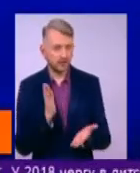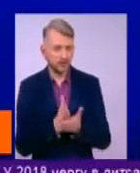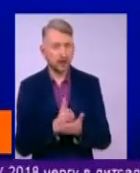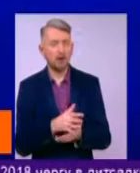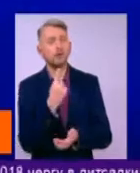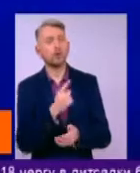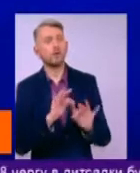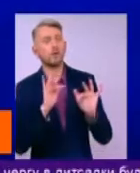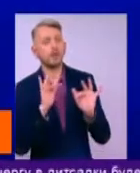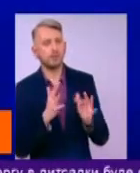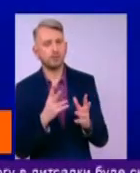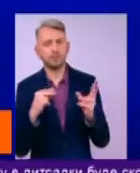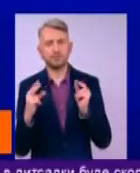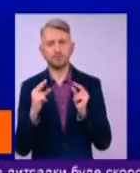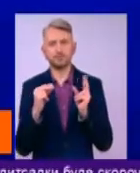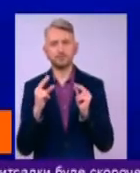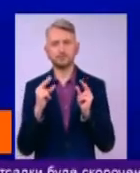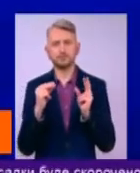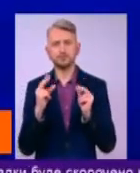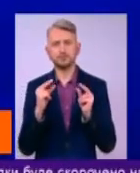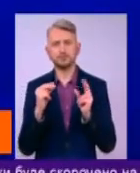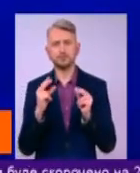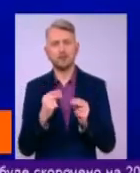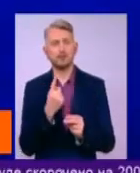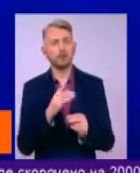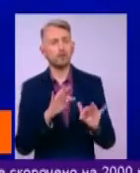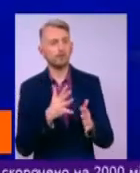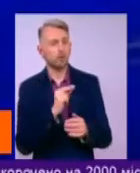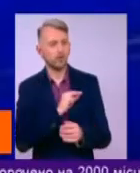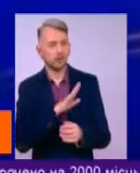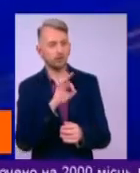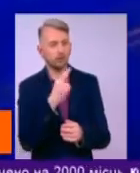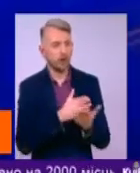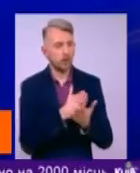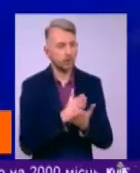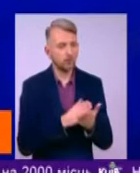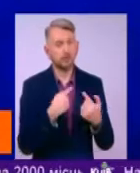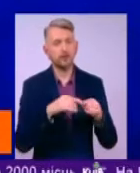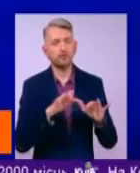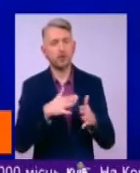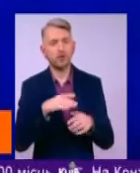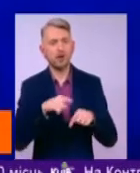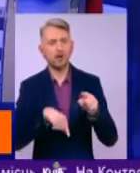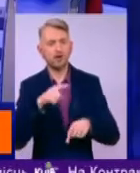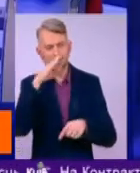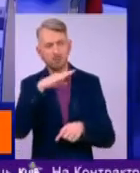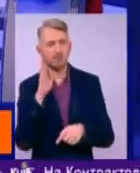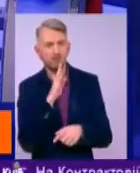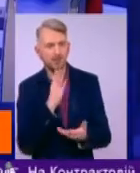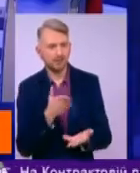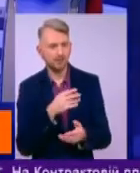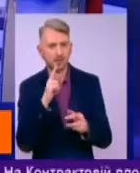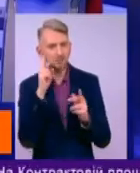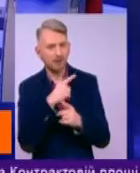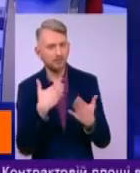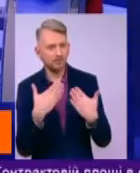одному випадку не спрацювали соціальні служби, в іншому випадку рідні батьки, чи батько, чи мама неналежним чином